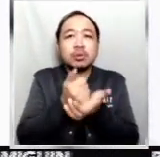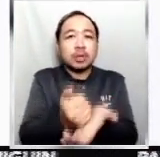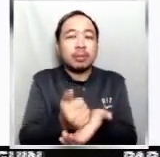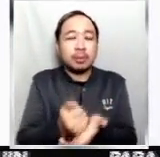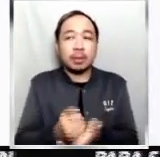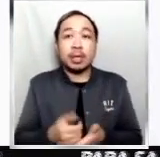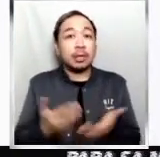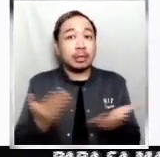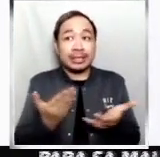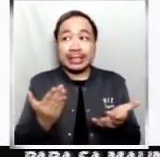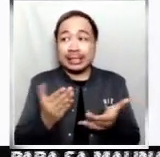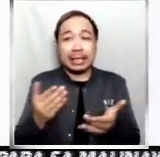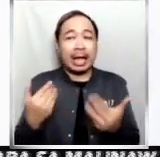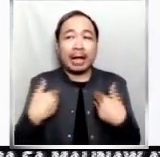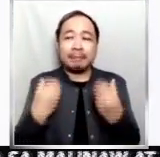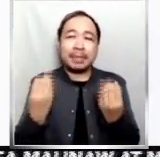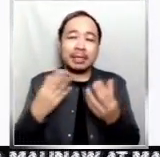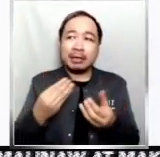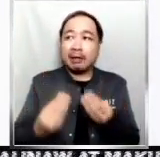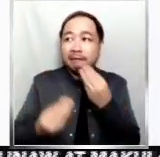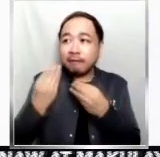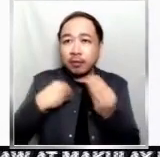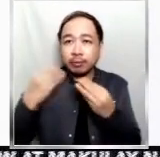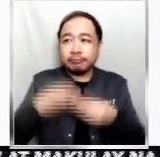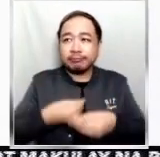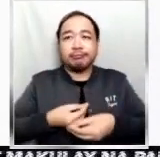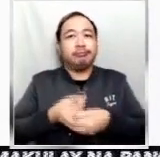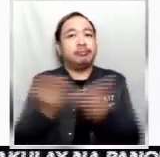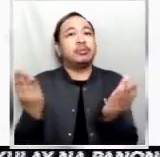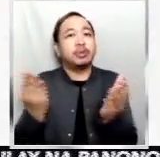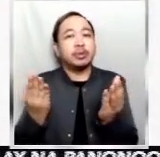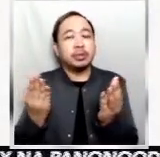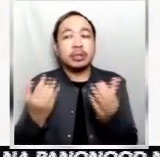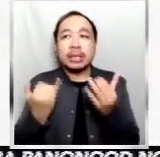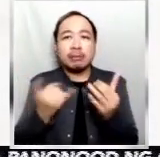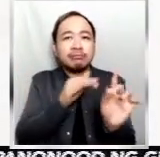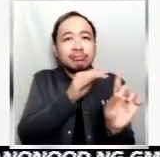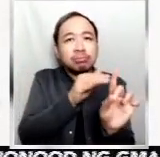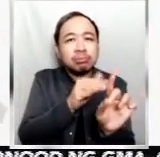na kami ng mga food packs doon habang nakikipag-coordinate kung ano pang kailangan.